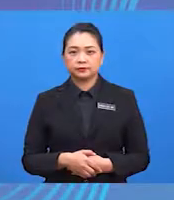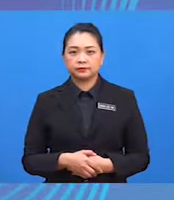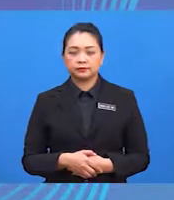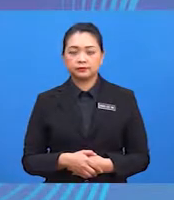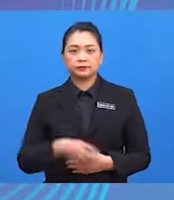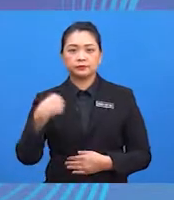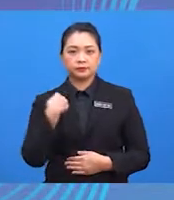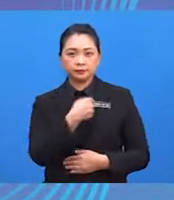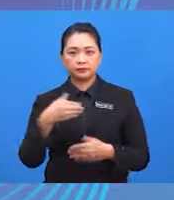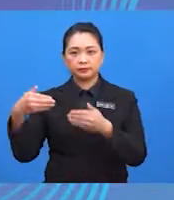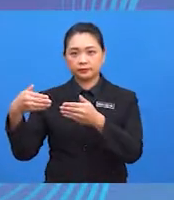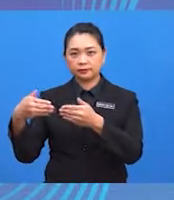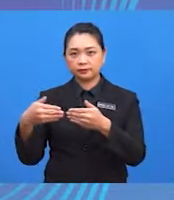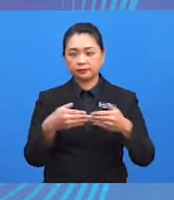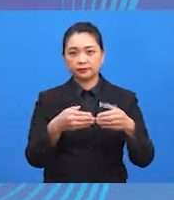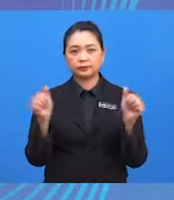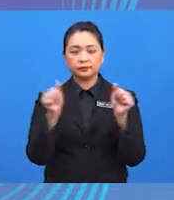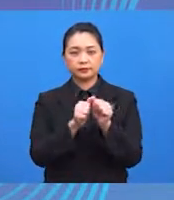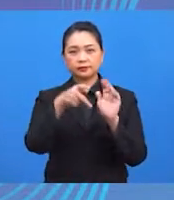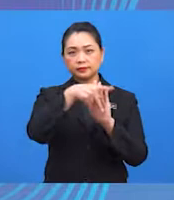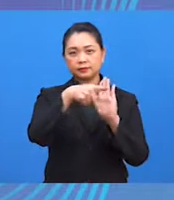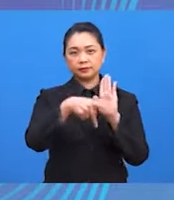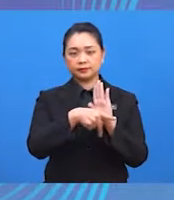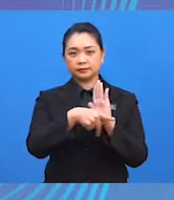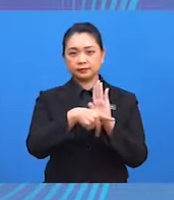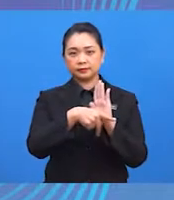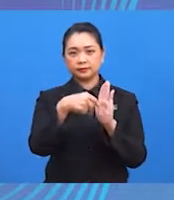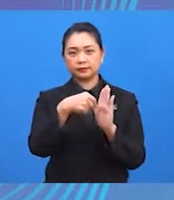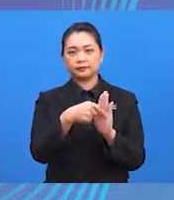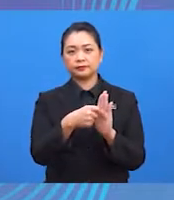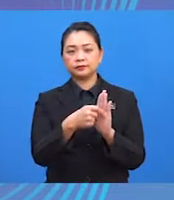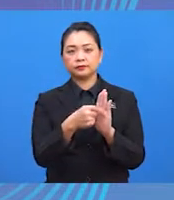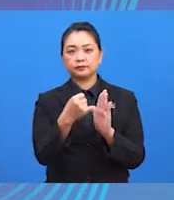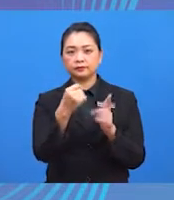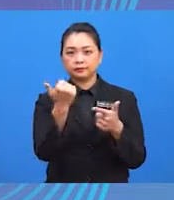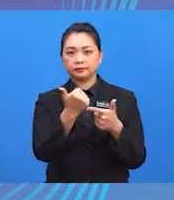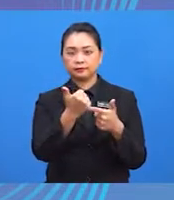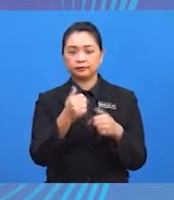Kita teruskan lagi dengan prinsip lukisan yang kedua.